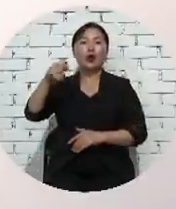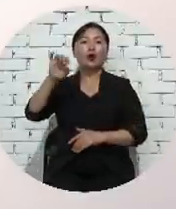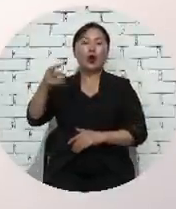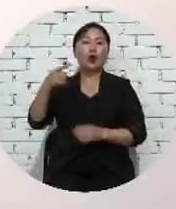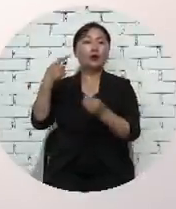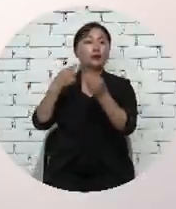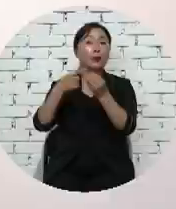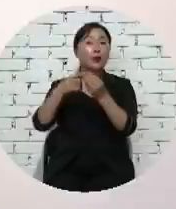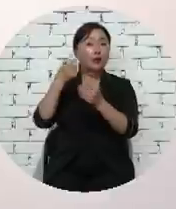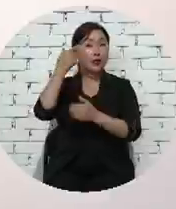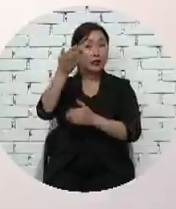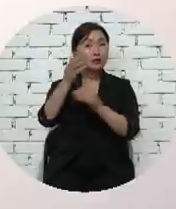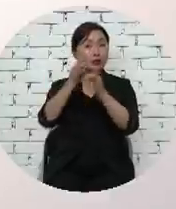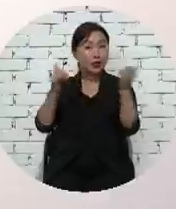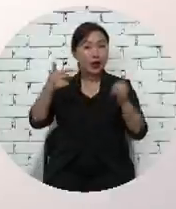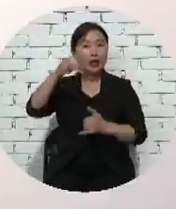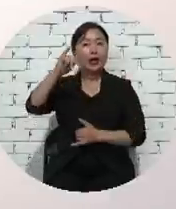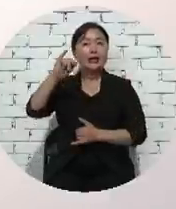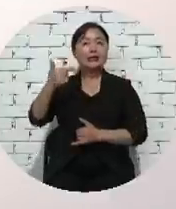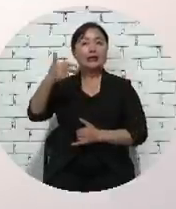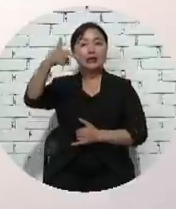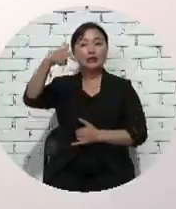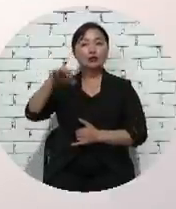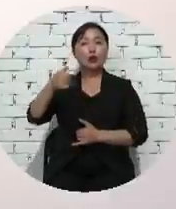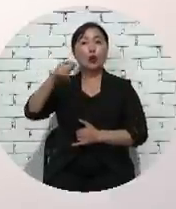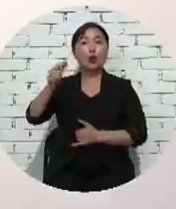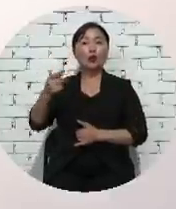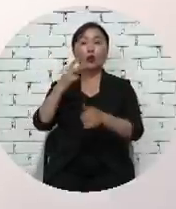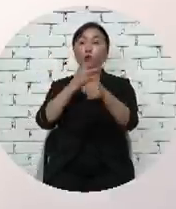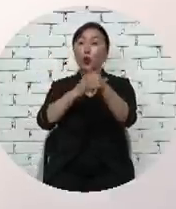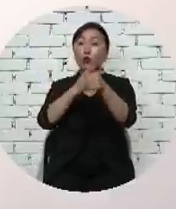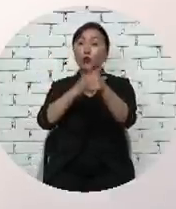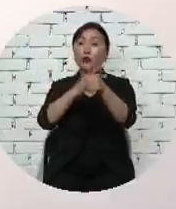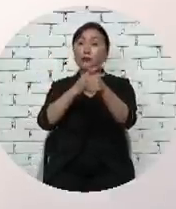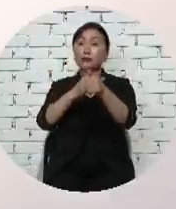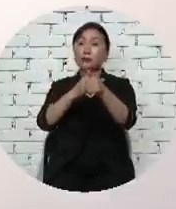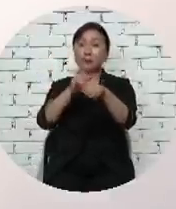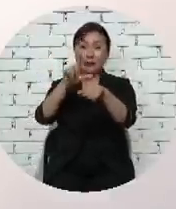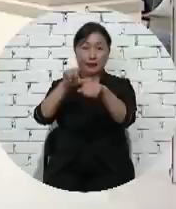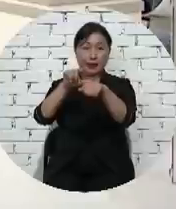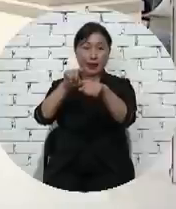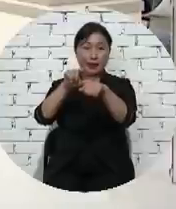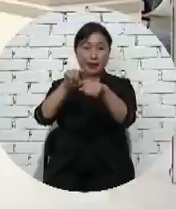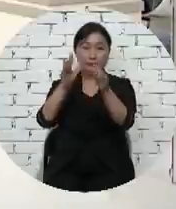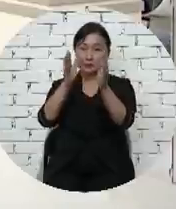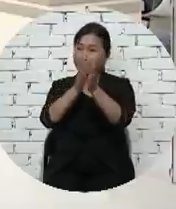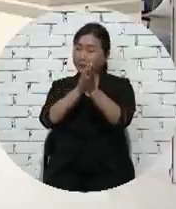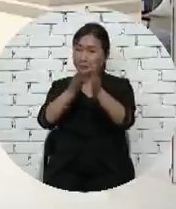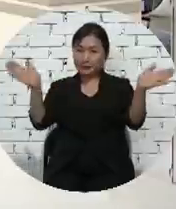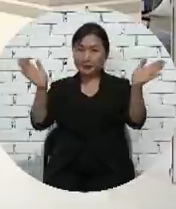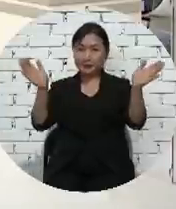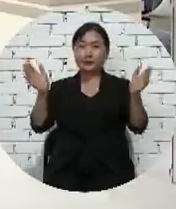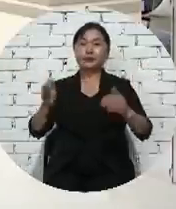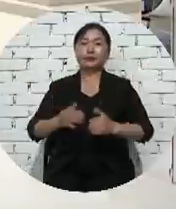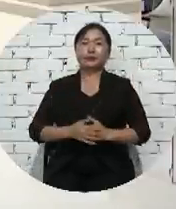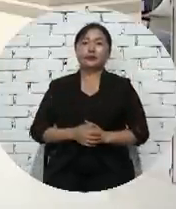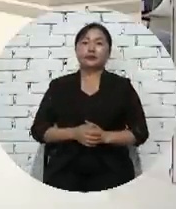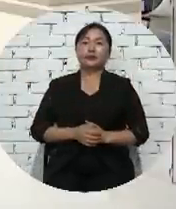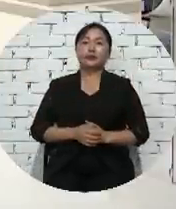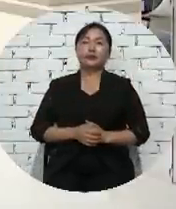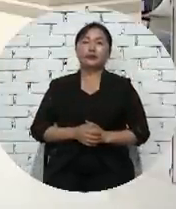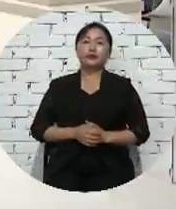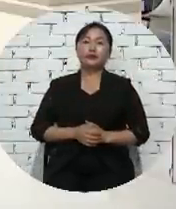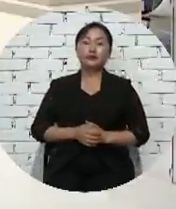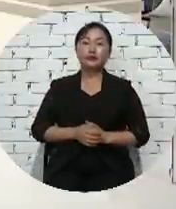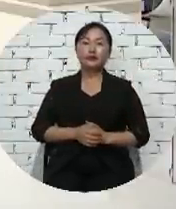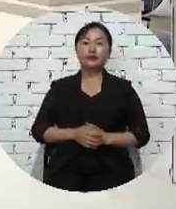번째 질문자는 진중권 교수님이십니다. 네. 자, 타이머 돌려주십시오. 예, 뭐 어떤 질문이 첫